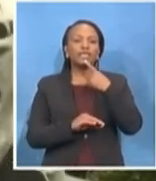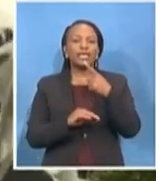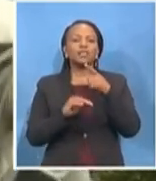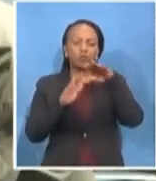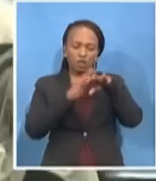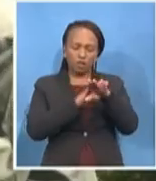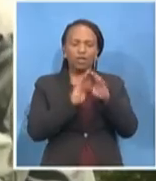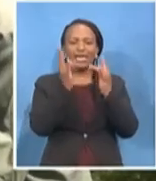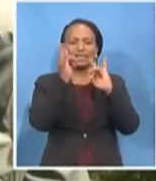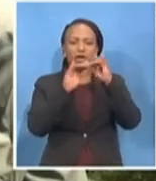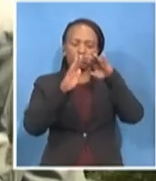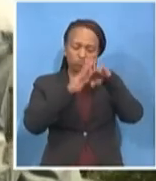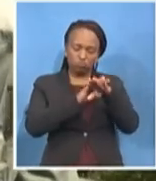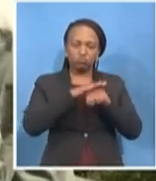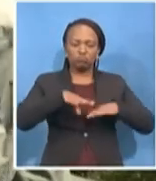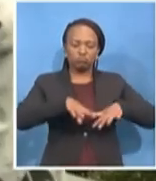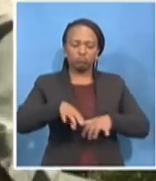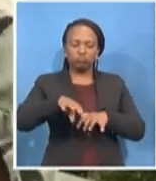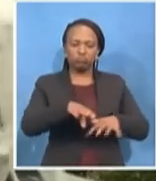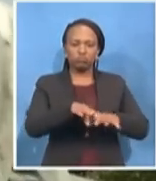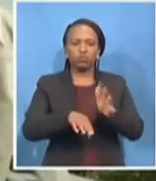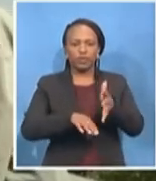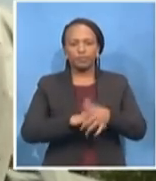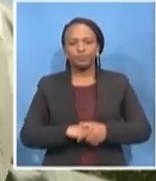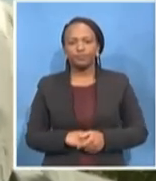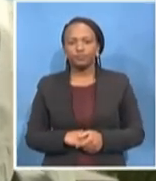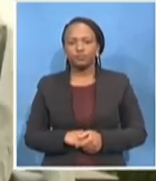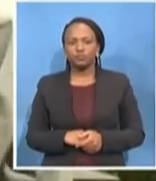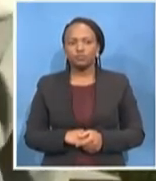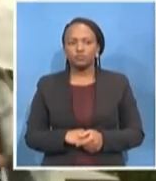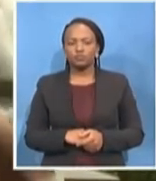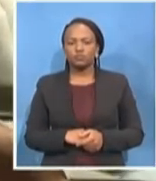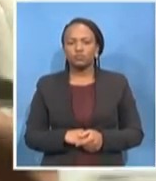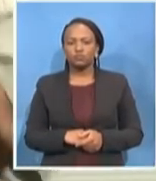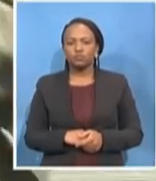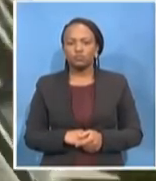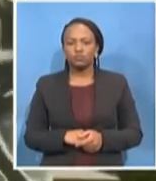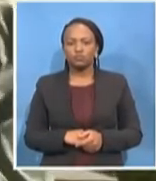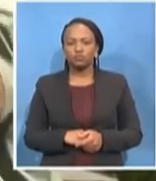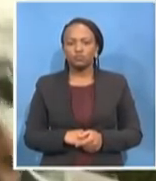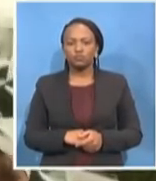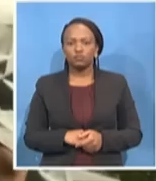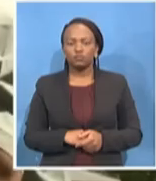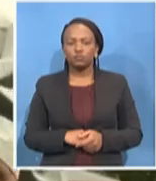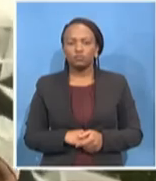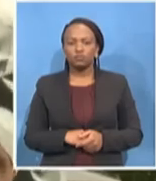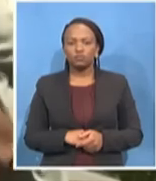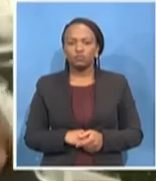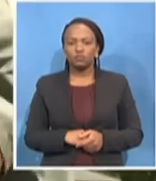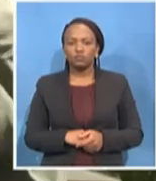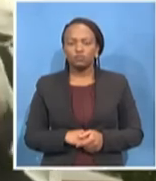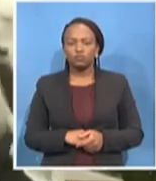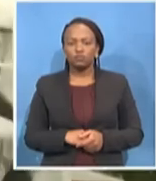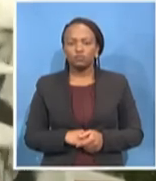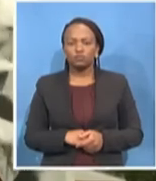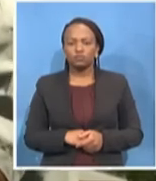formasie by mekaar loop. Moenie ver van mekaar af loop, jy moenie aparte pelotonne vorm nie. Ons loop